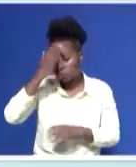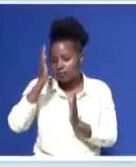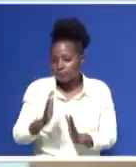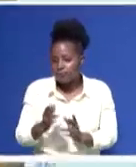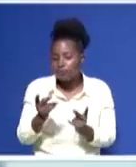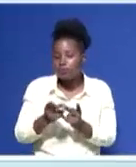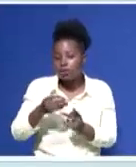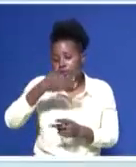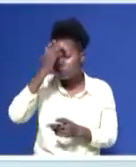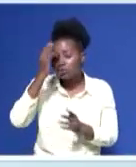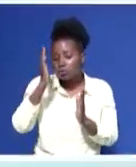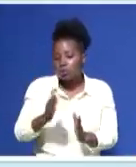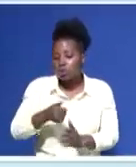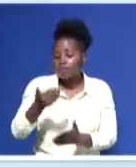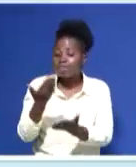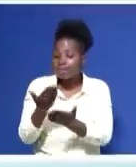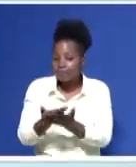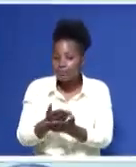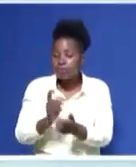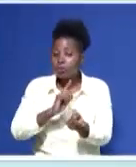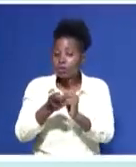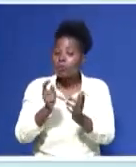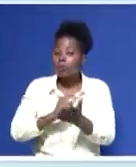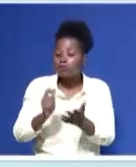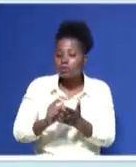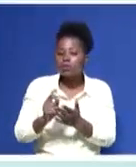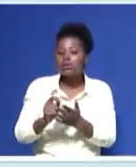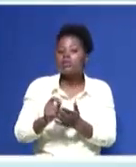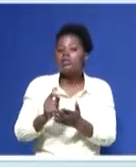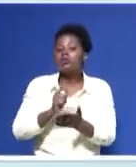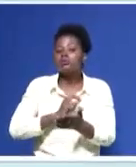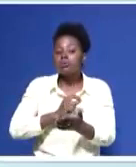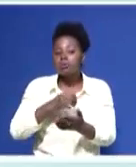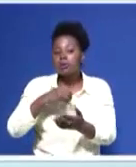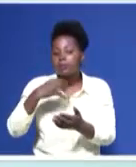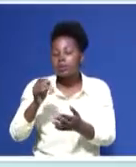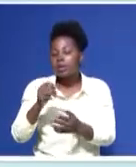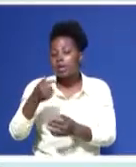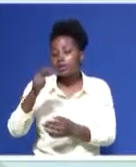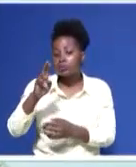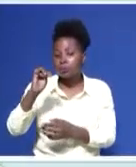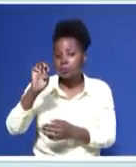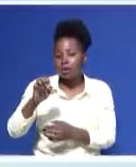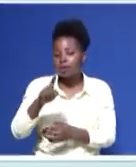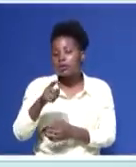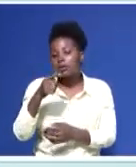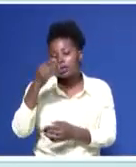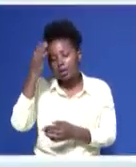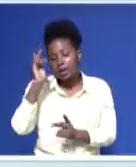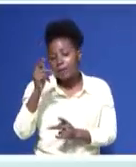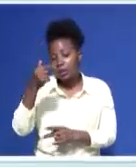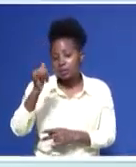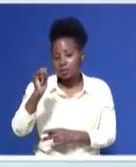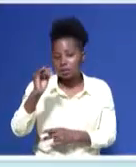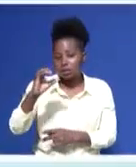vikuu imezipitisha, kwa sababu lazima zipitishwe pia. Wakibadilisha wanafunzi, chuo kinapeleka tume vyuo vikuu almaarufu TCU, inazikubali, zinaletwa